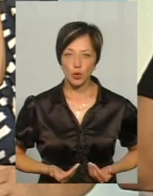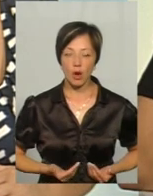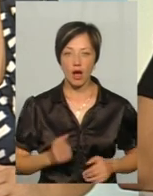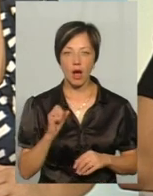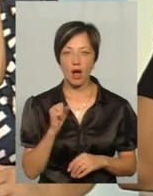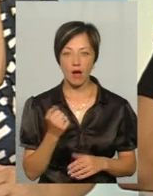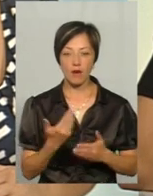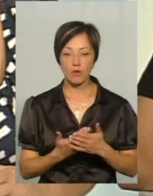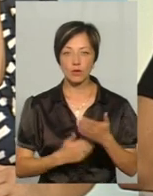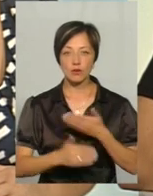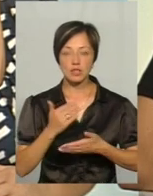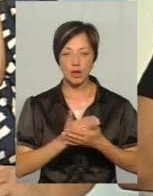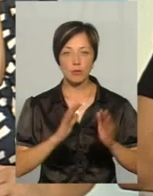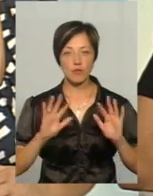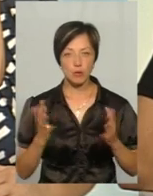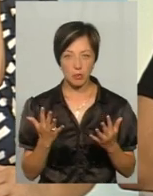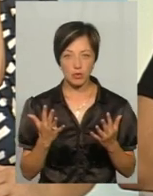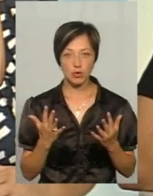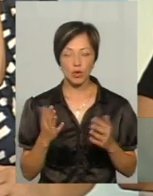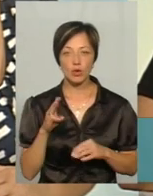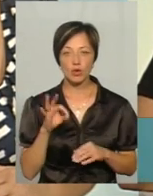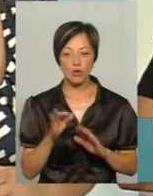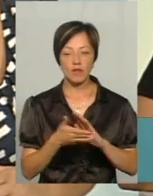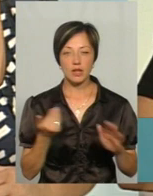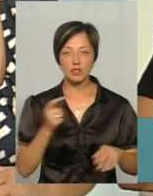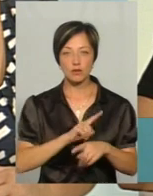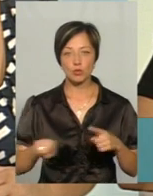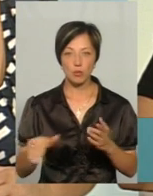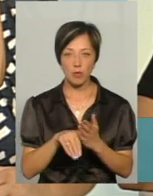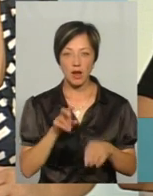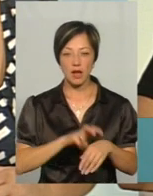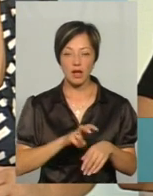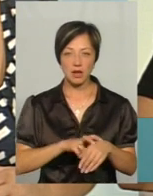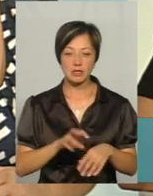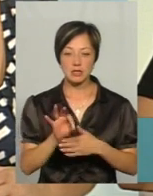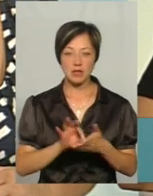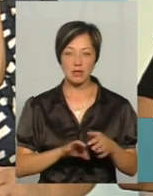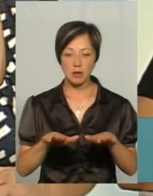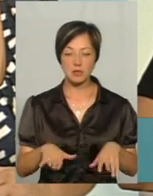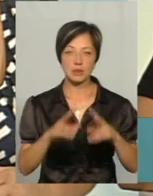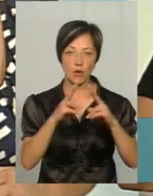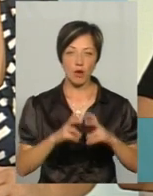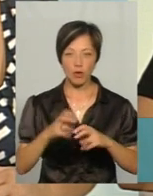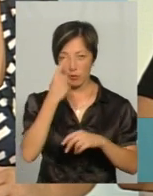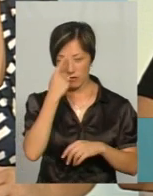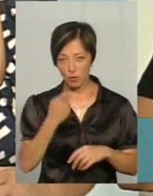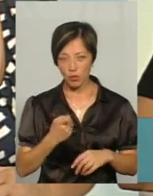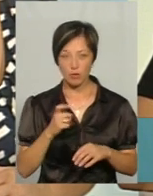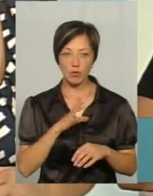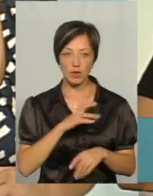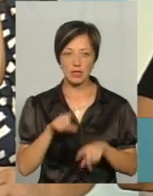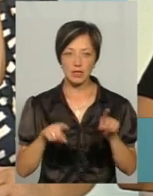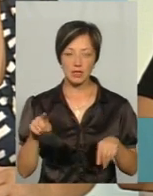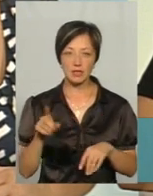А от в останньому випадку, то викликали швидку допомогу, лікарі зразу на місці оглянули, повідомили, були там